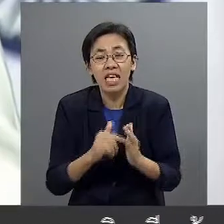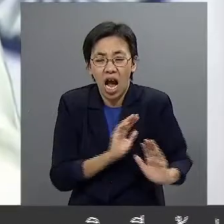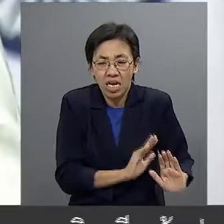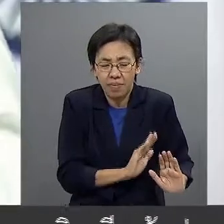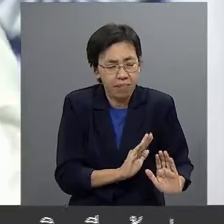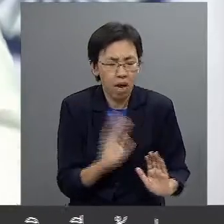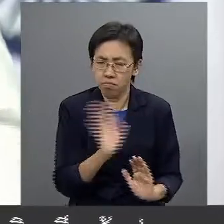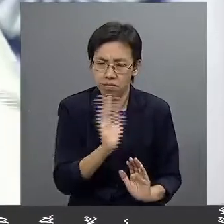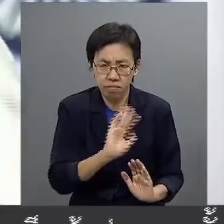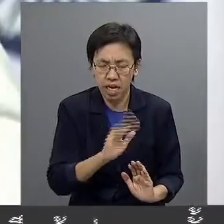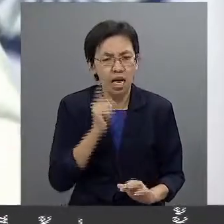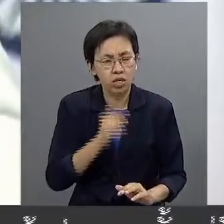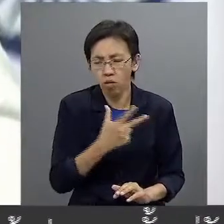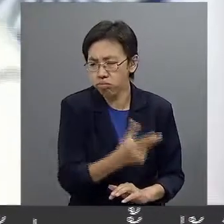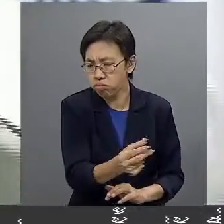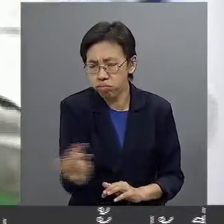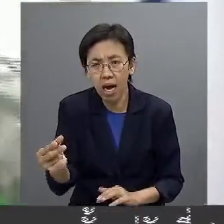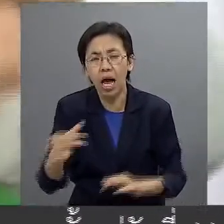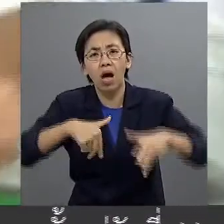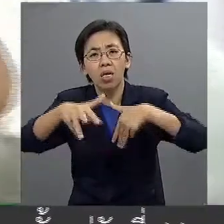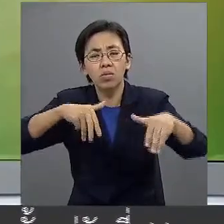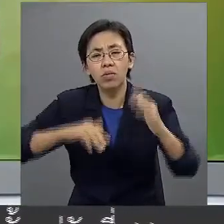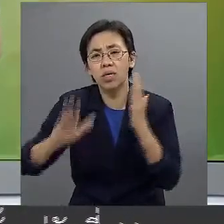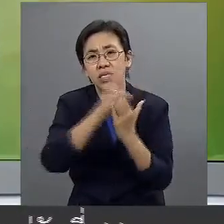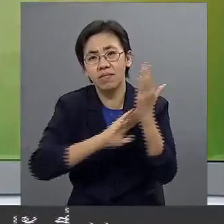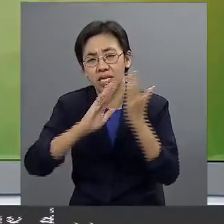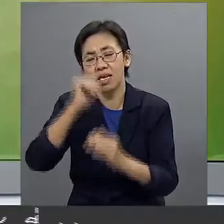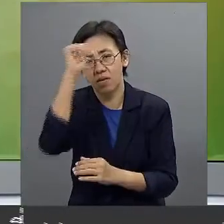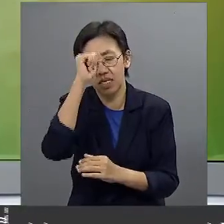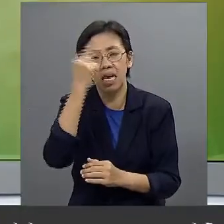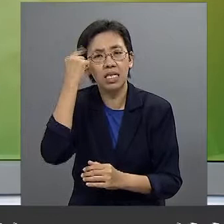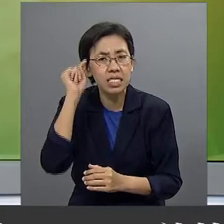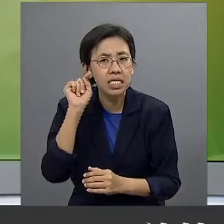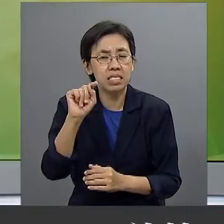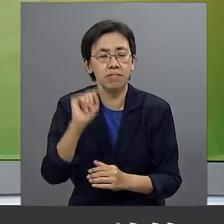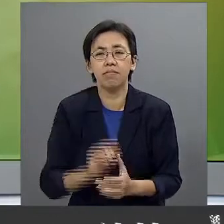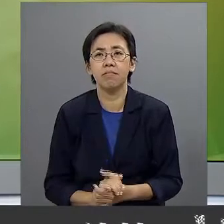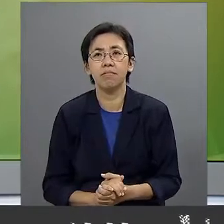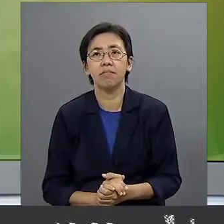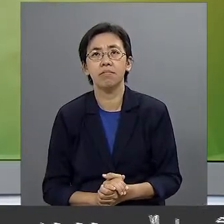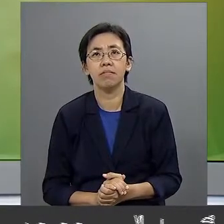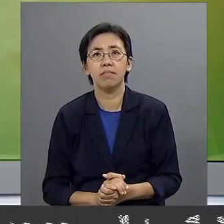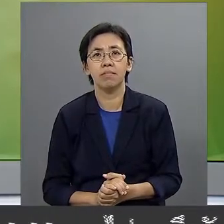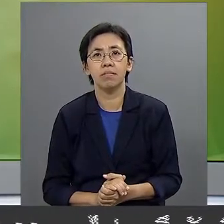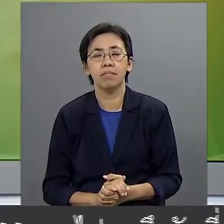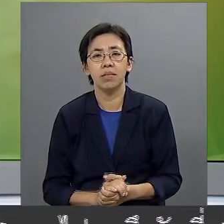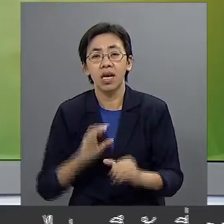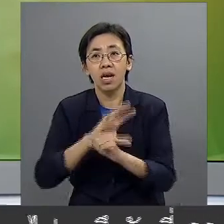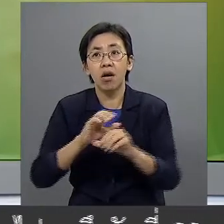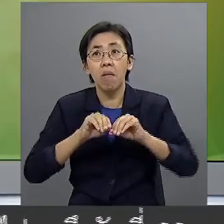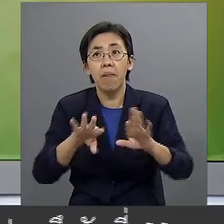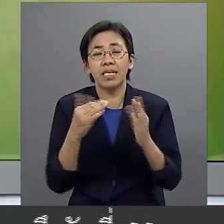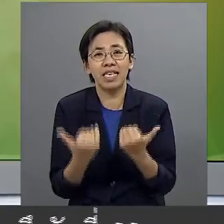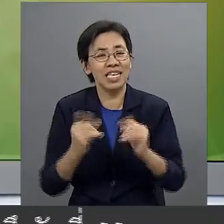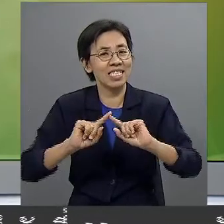หนึ่งโดยต้องคำนึงถึงคนทั้งประเทศค่ะการถ้าระบายในรอบนี้นะคะแตกต่างจากปีที่แล้ว